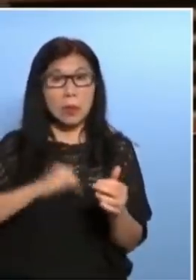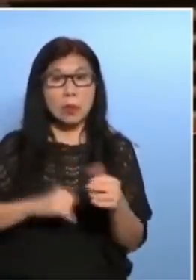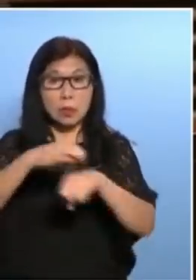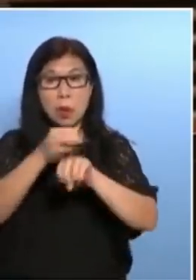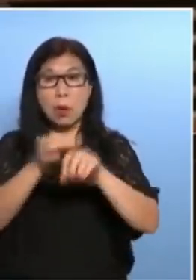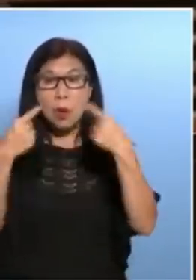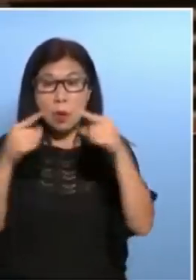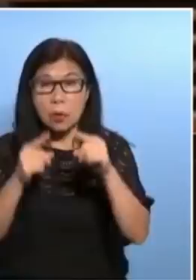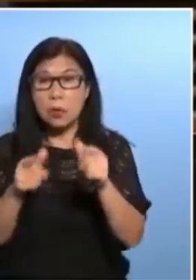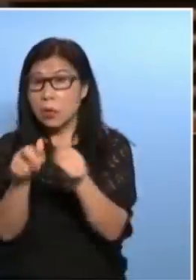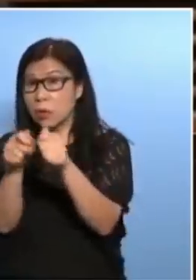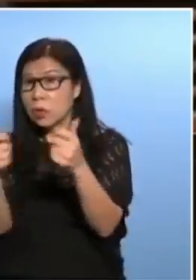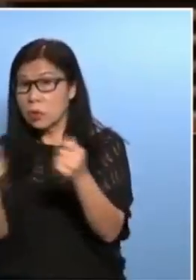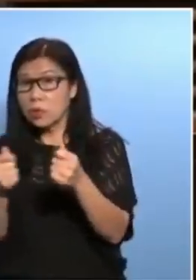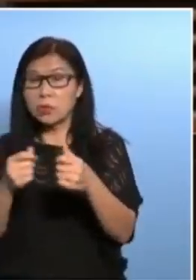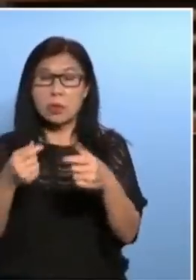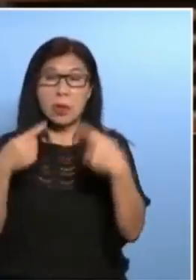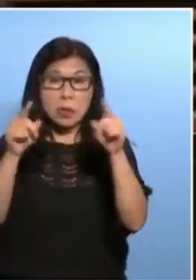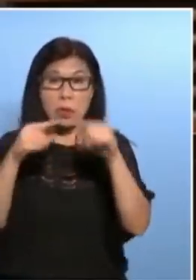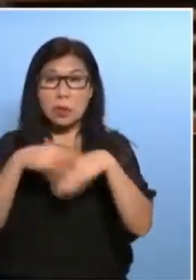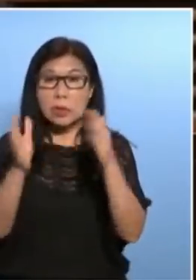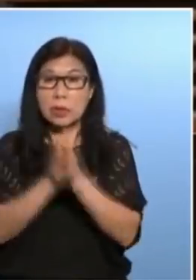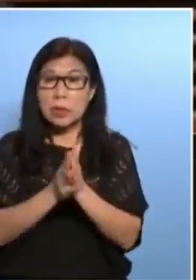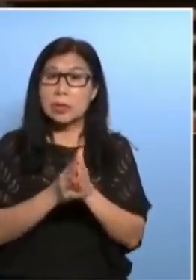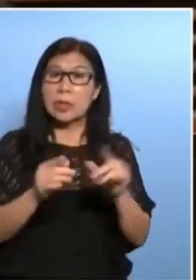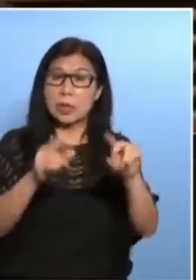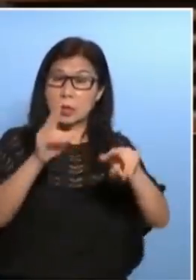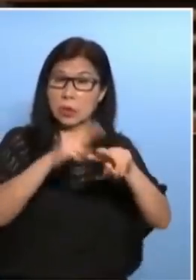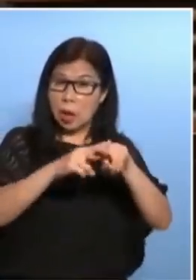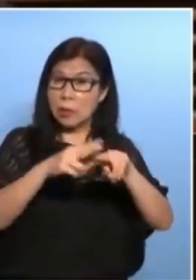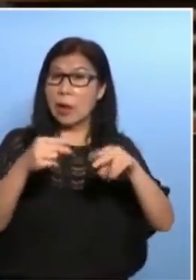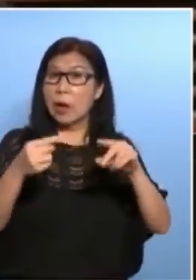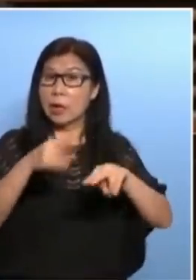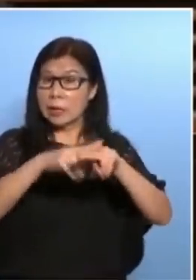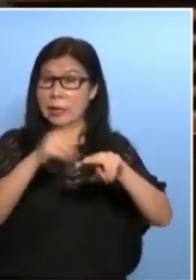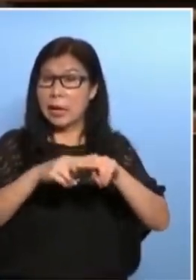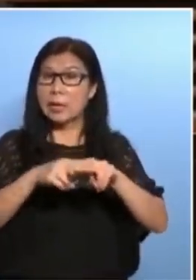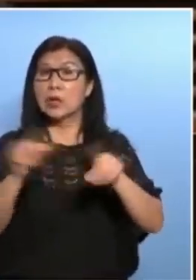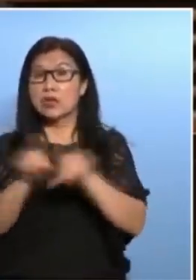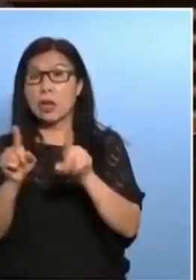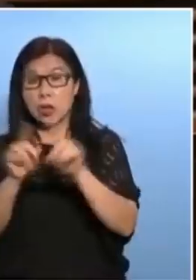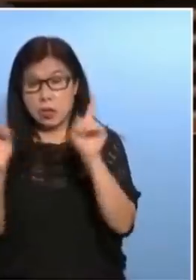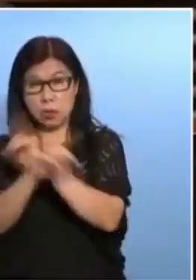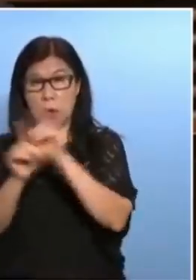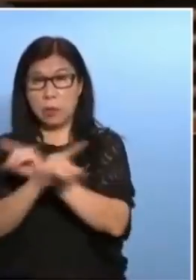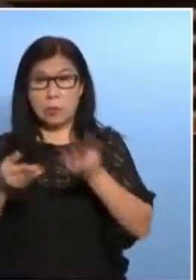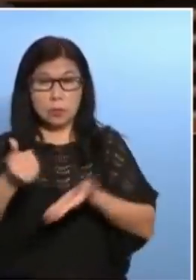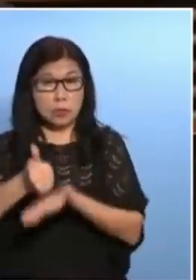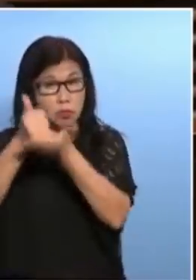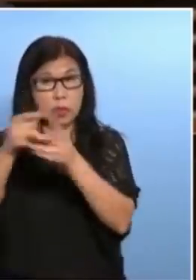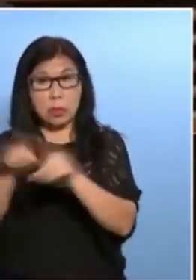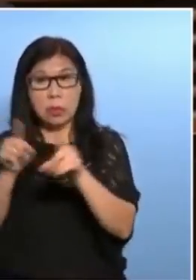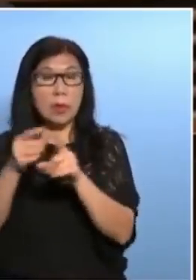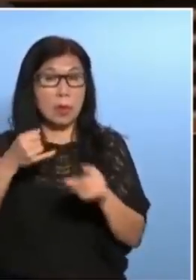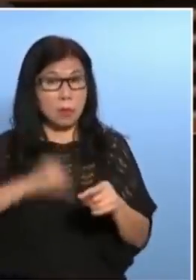呢？何謂損害國歌作為中華人民共和國的象徵和標誌的尊嚴呢？侮